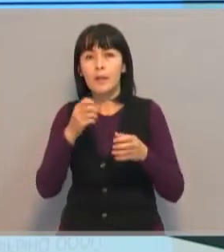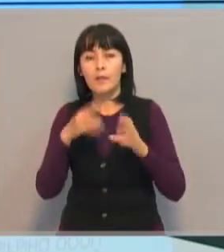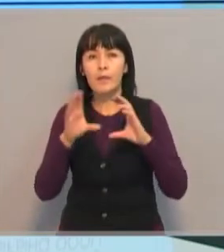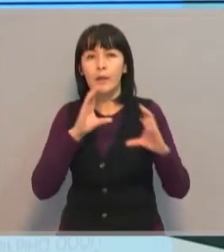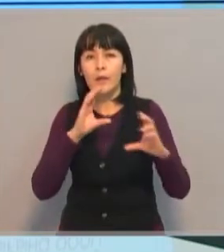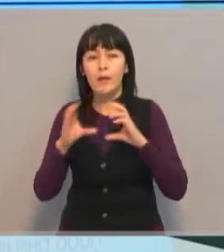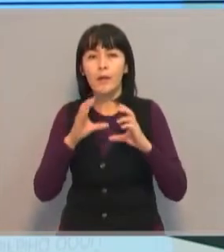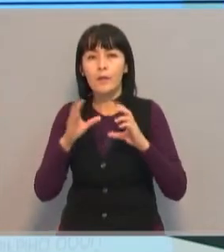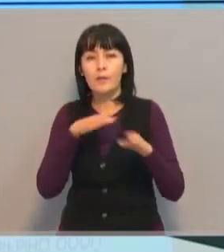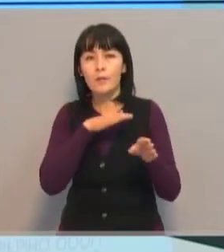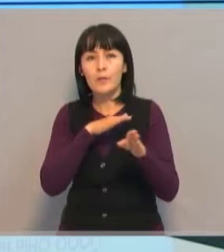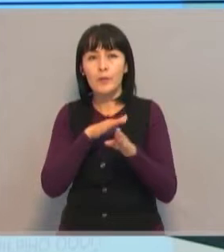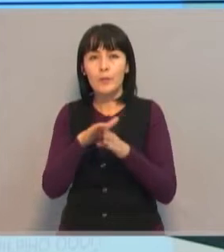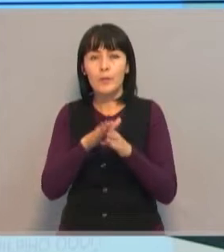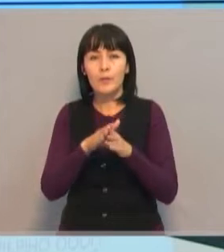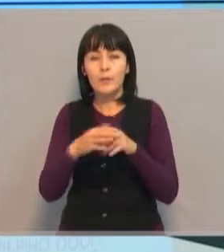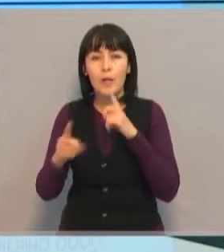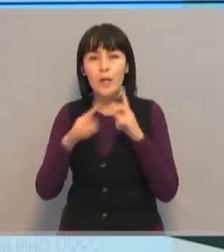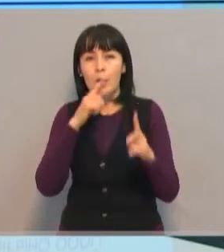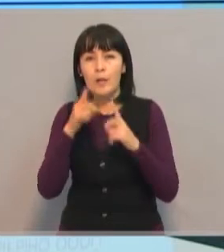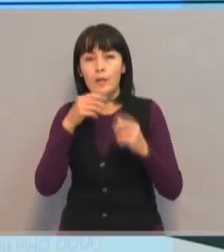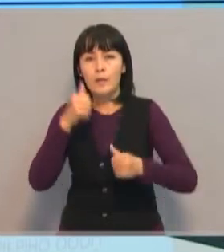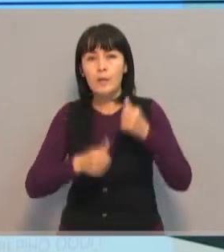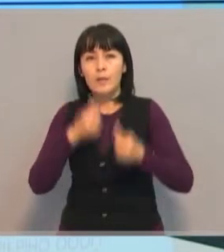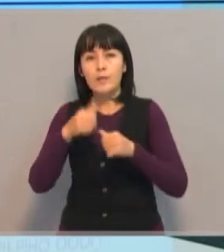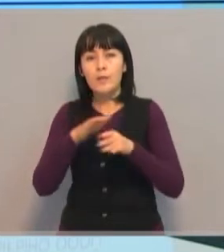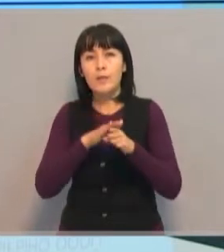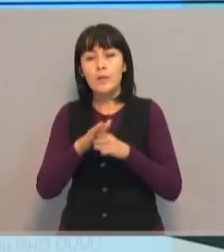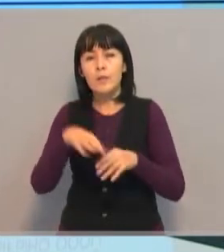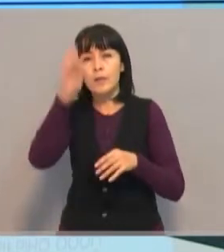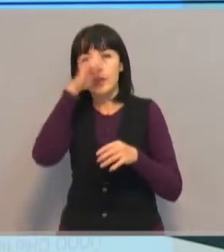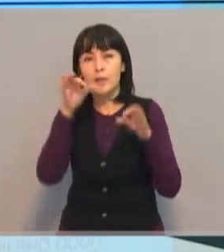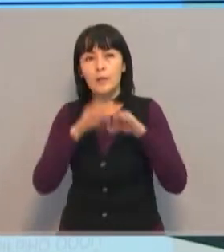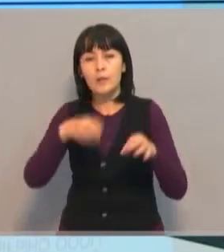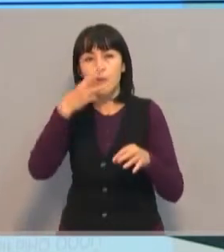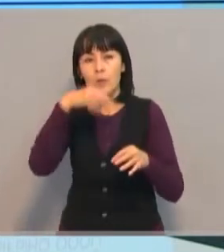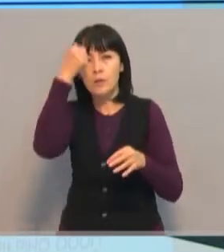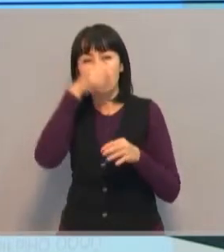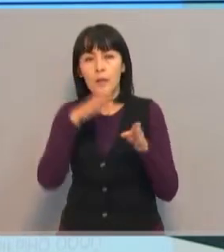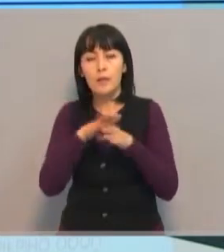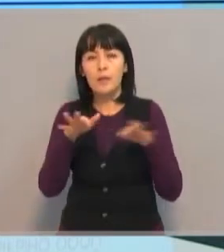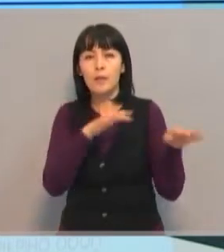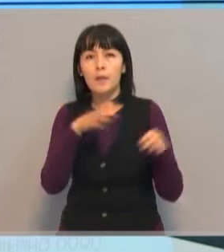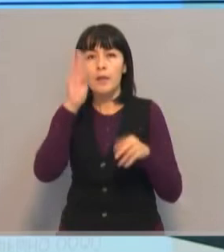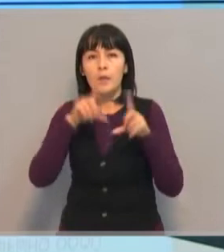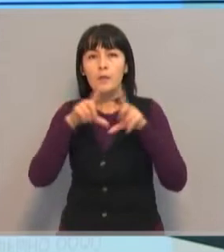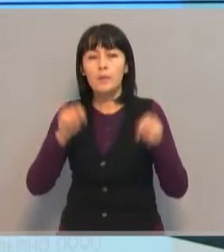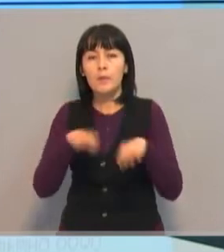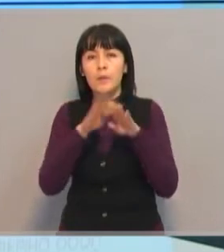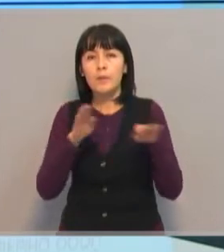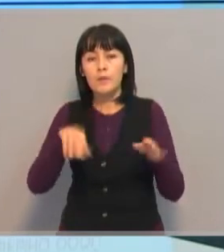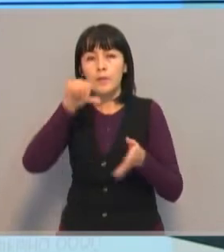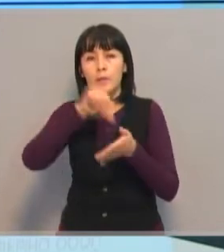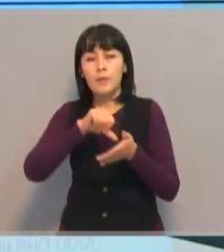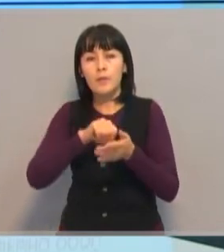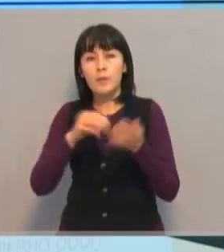Білім академиясының ұйымдастыруымен пікірсайыс турнирі өтті. Ел тәуелсіздігінің 30 жылдығына арналған шараға мектеп оқушылары тартылған.